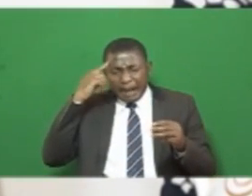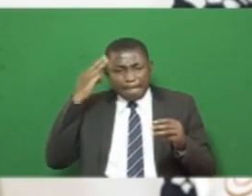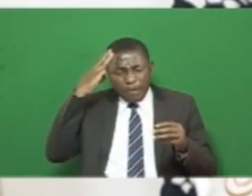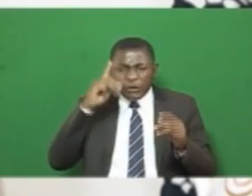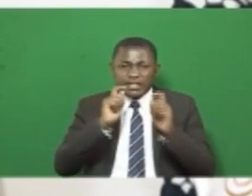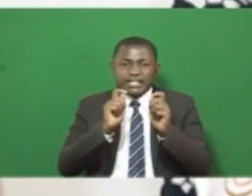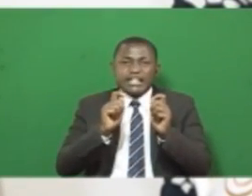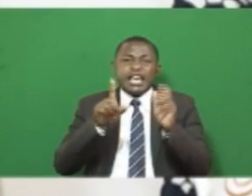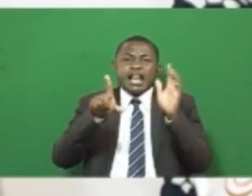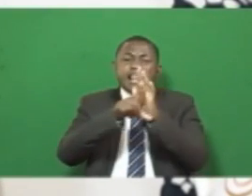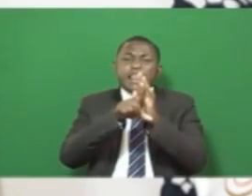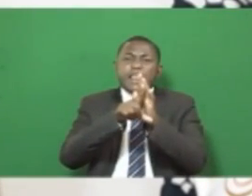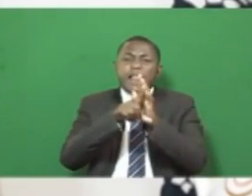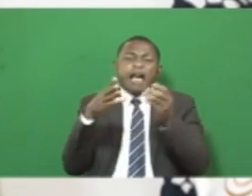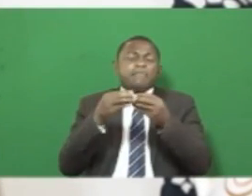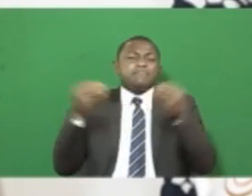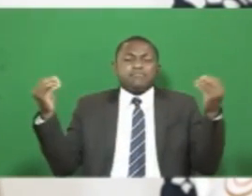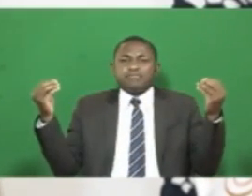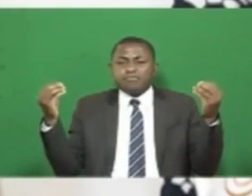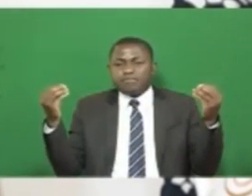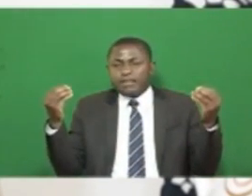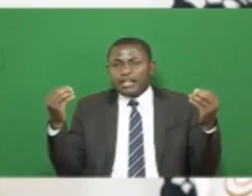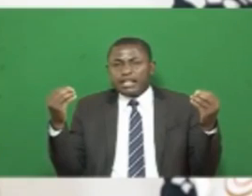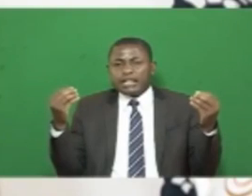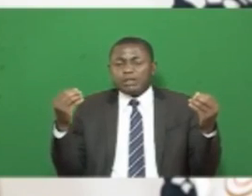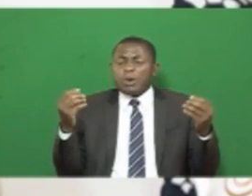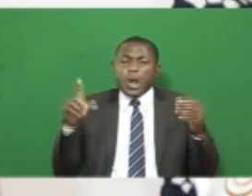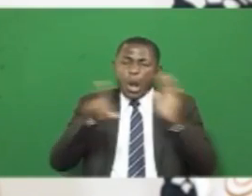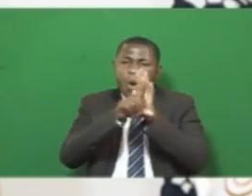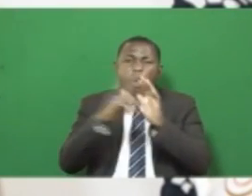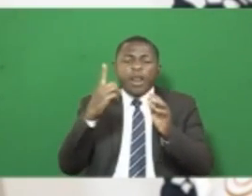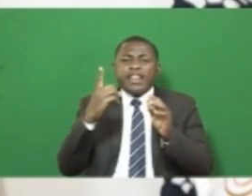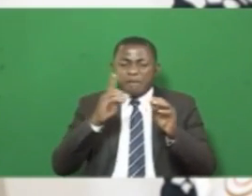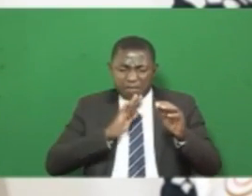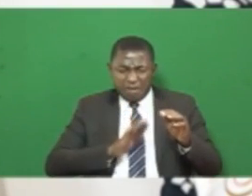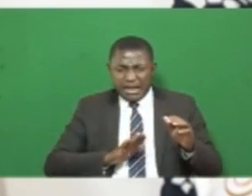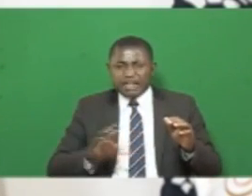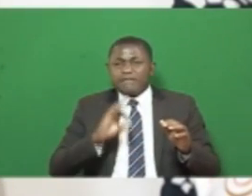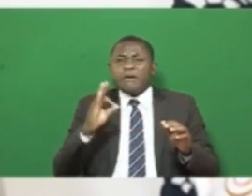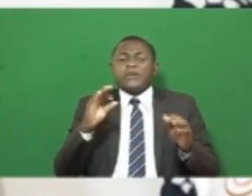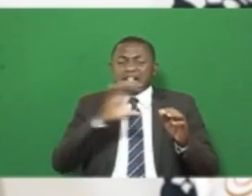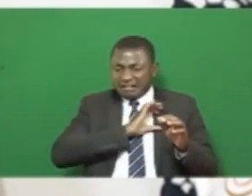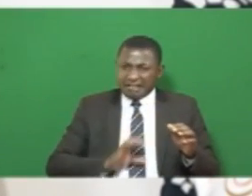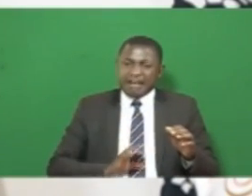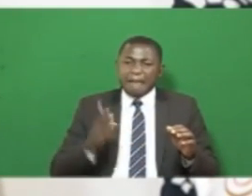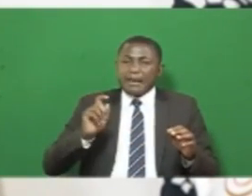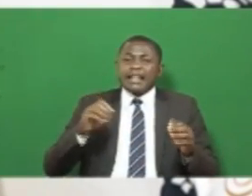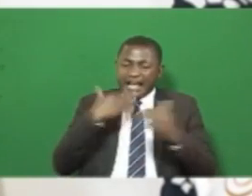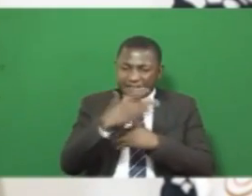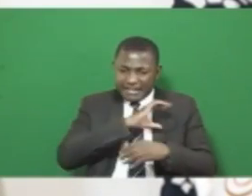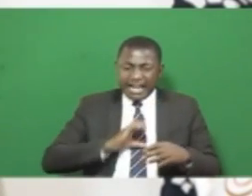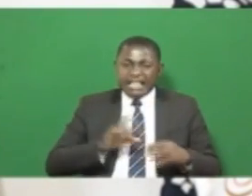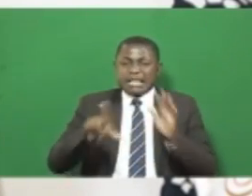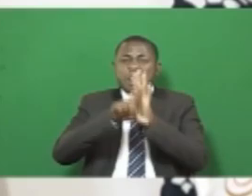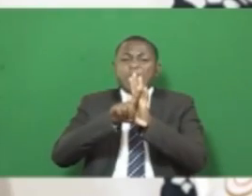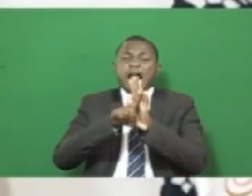anotonzwa achitiyo mutemo waive mumvuri muviri ndiKristu. Alright. Mutemo waive muperekedzi kuti tisvitsa pana Kristu. Yeah. Saka Kristu